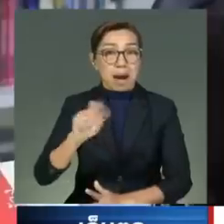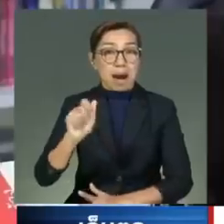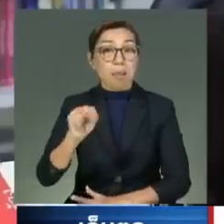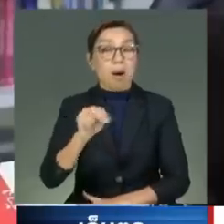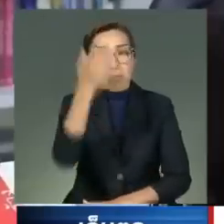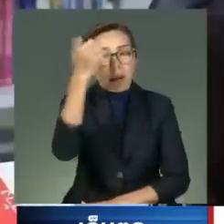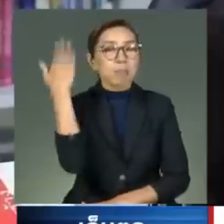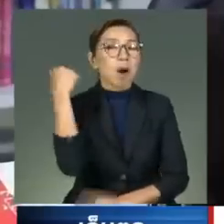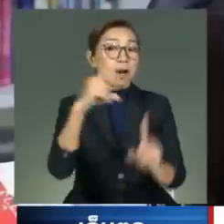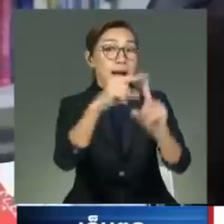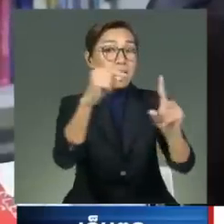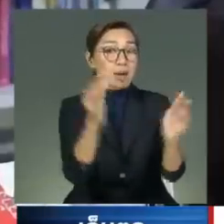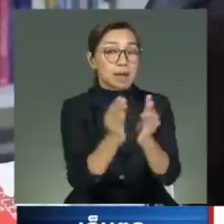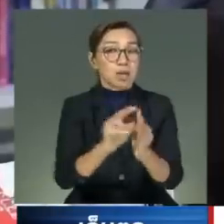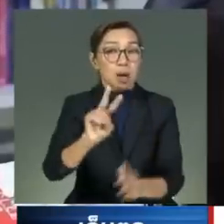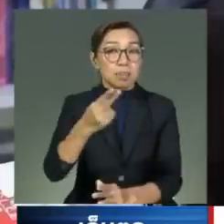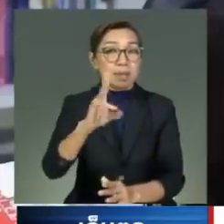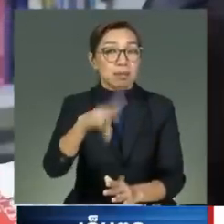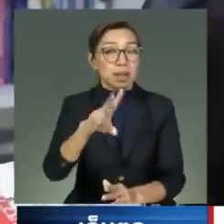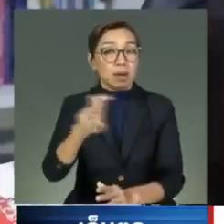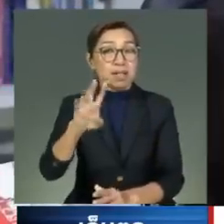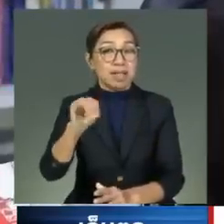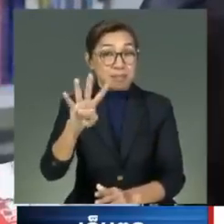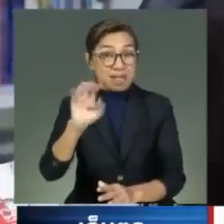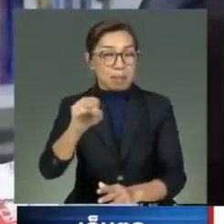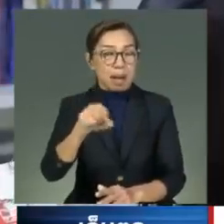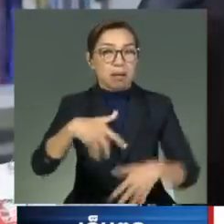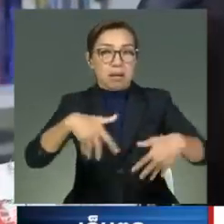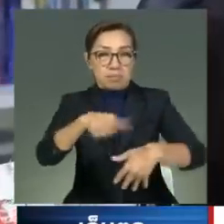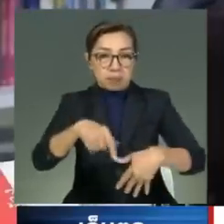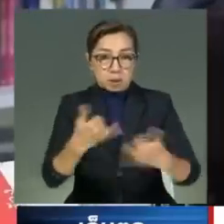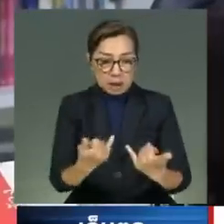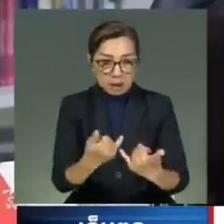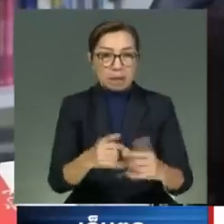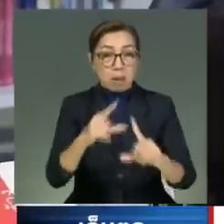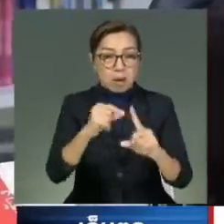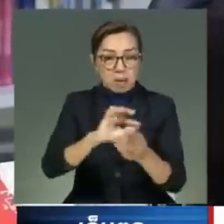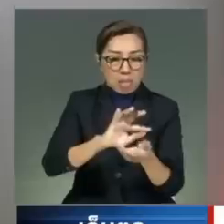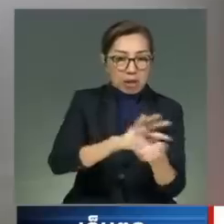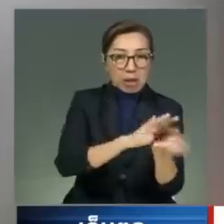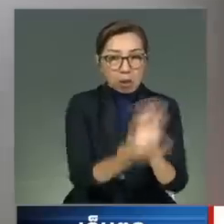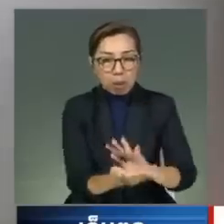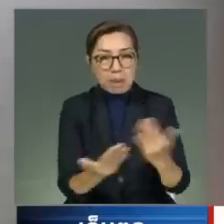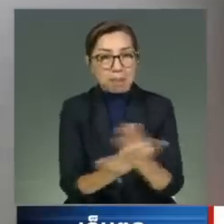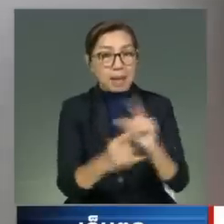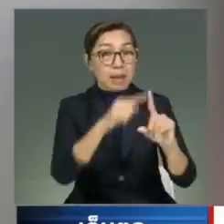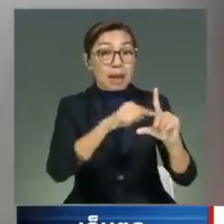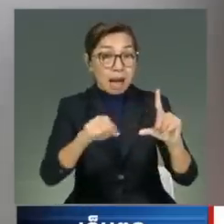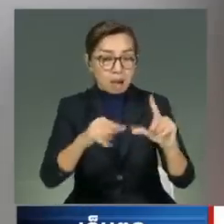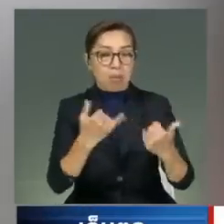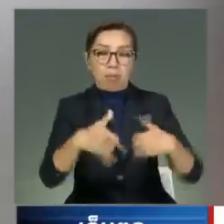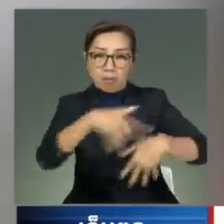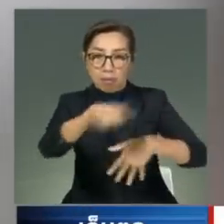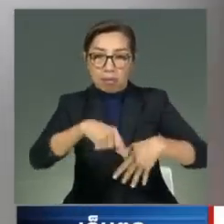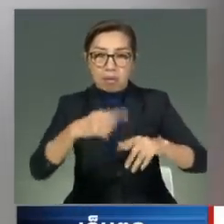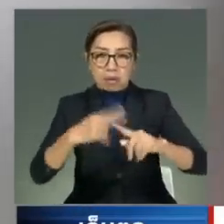ไป27,244คะแนนนะครับแล้วก็ช่วงนี้กระแสของก้าวไกลก็มาแรงขึ้นเรื่อยๆเธอเองก็ออกเดินทางหา